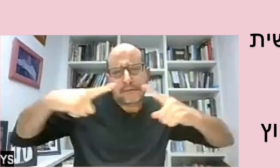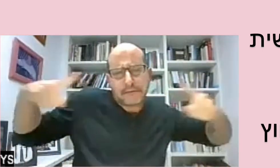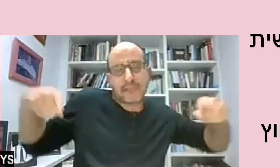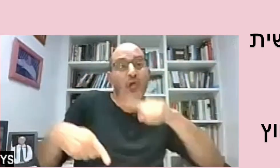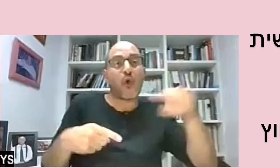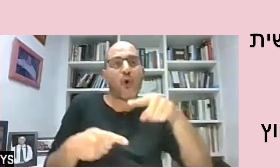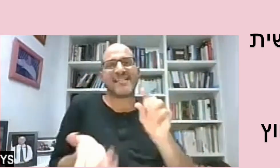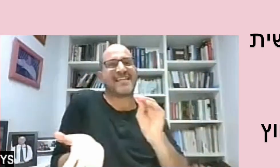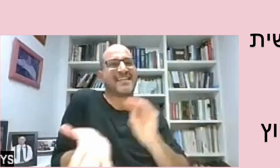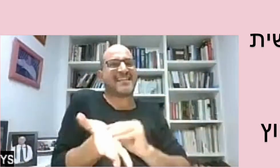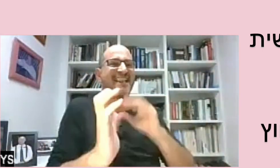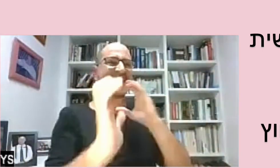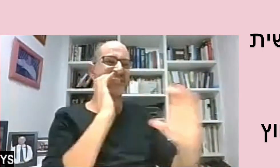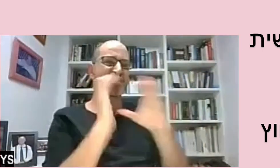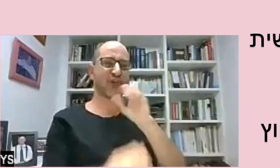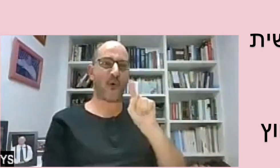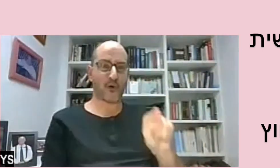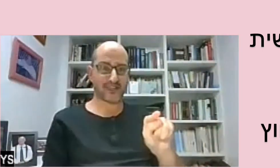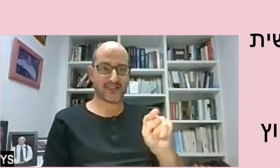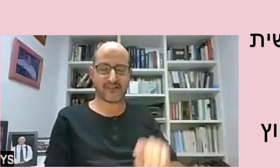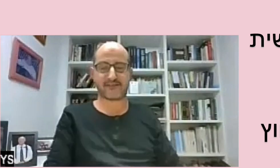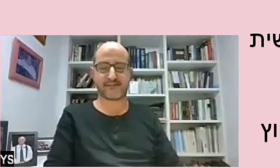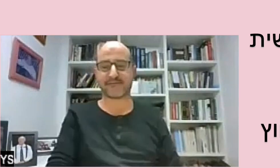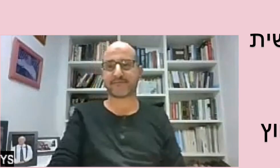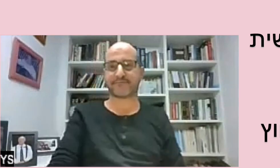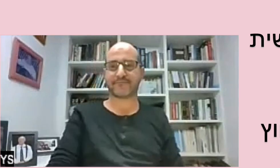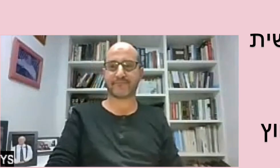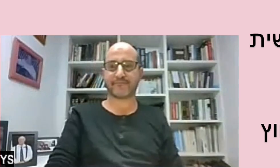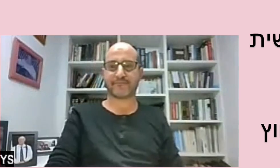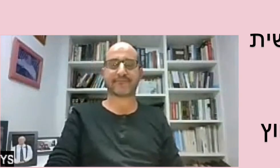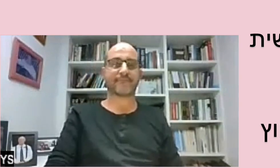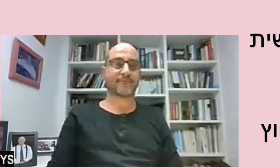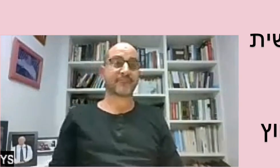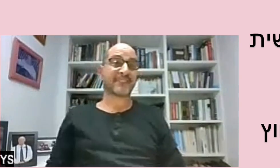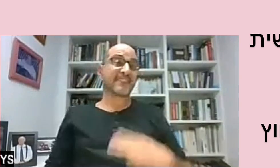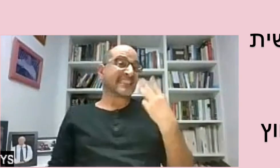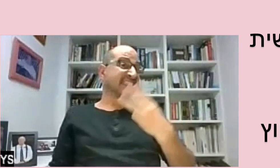לקבל תשובות אחרות, אז זה בעצם הצורך בתקשורת.